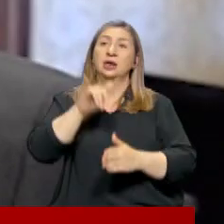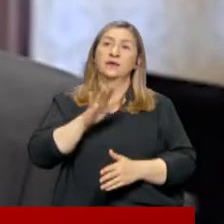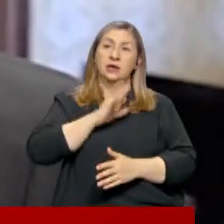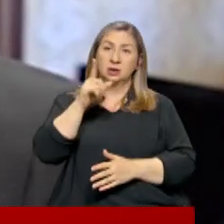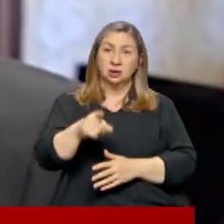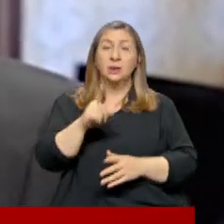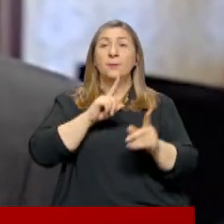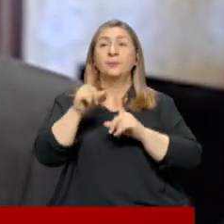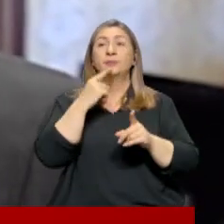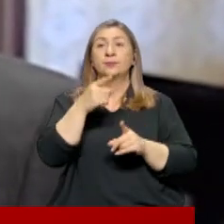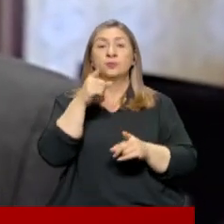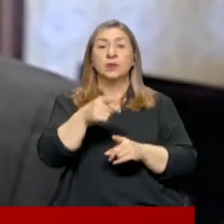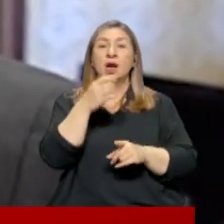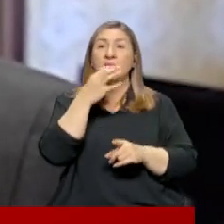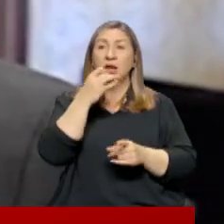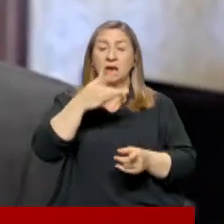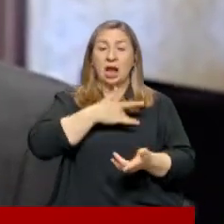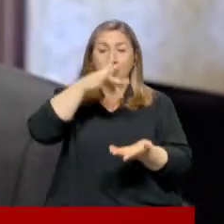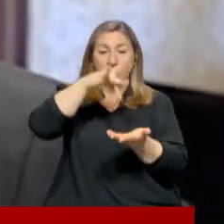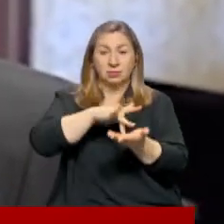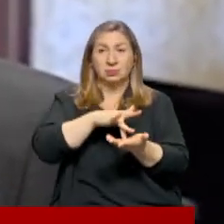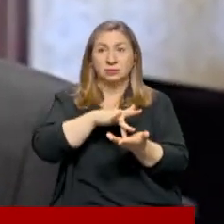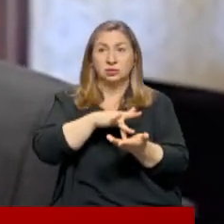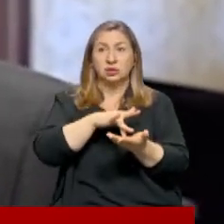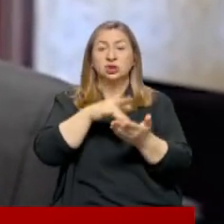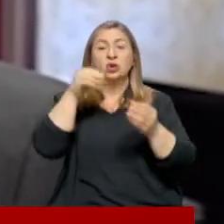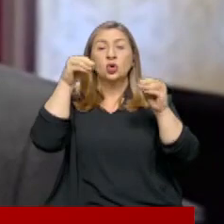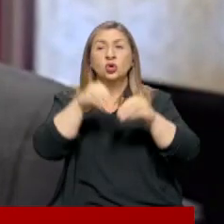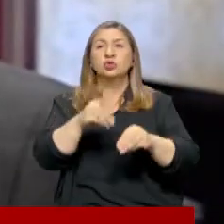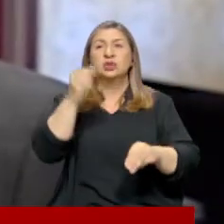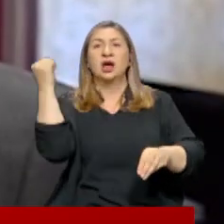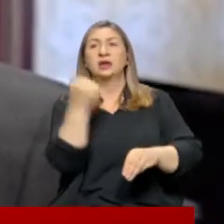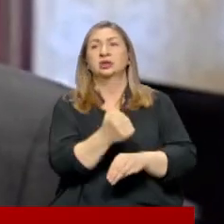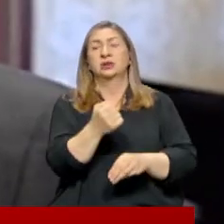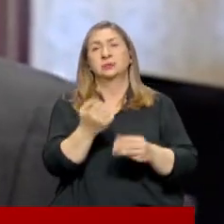Mahkemede diyor ki burası Ankara'nın kalbine sokulmuş bir hançerdir.